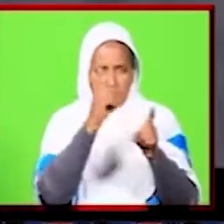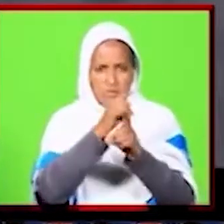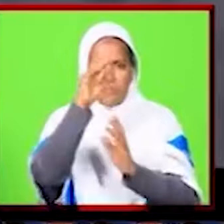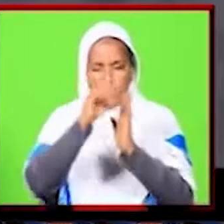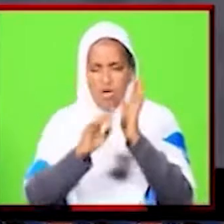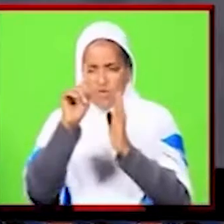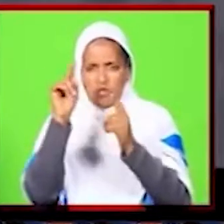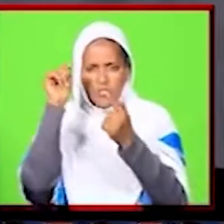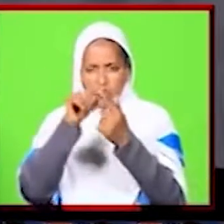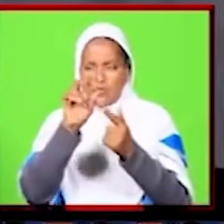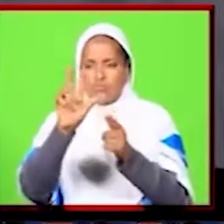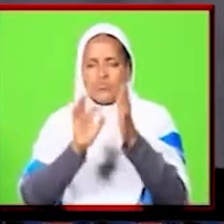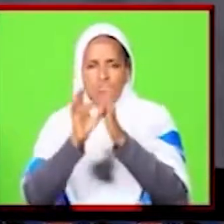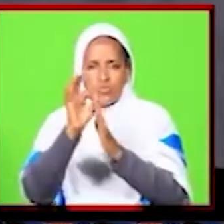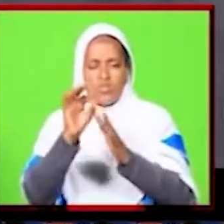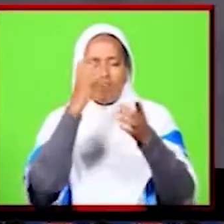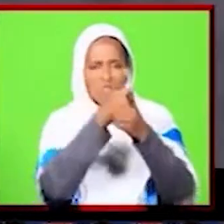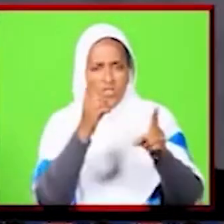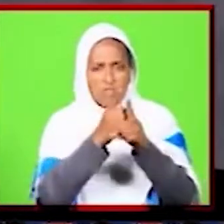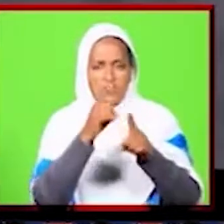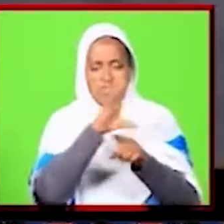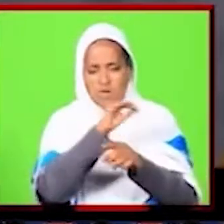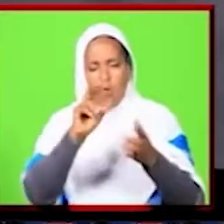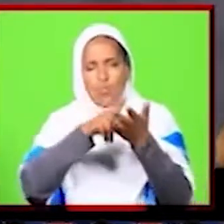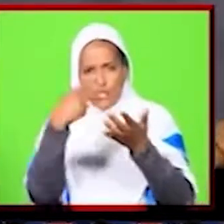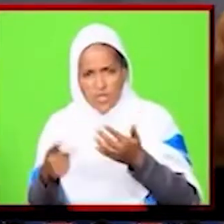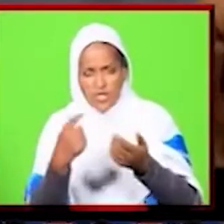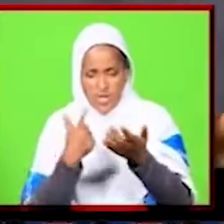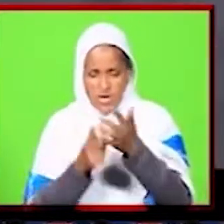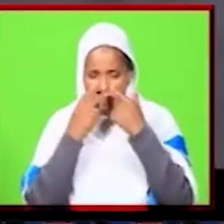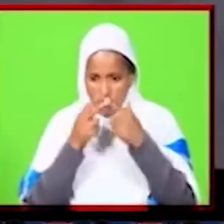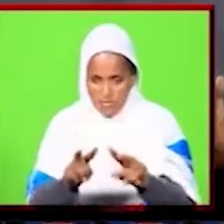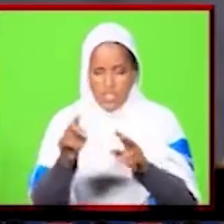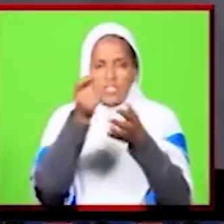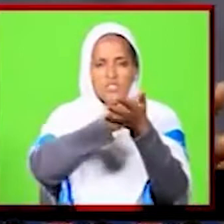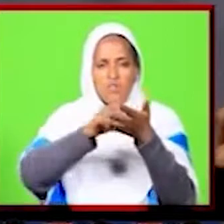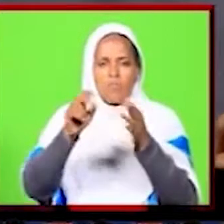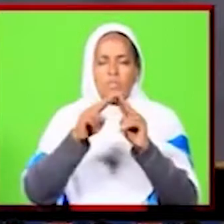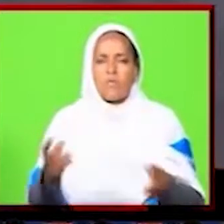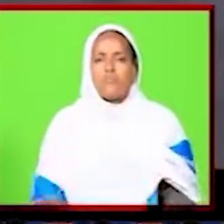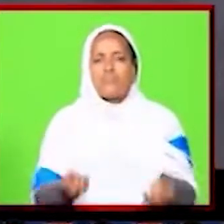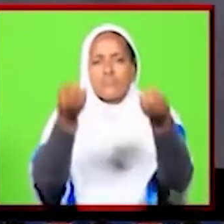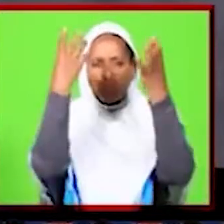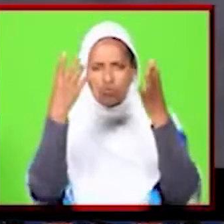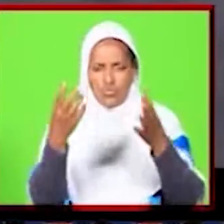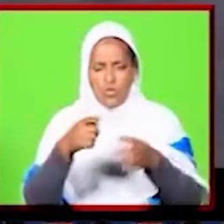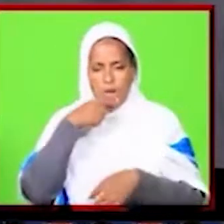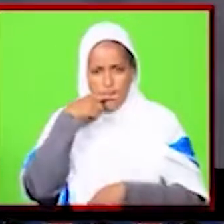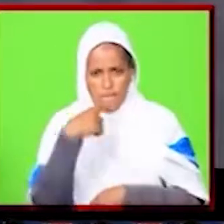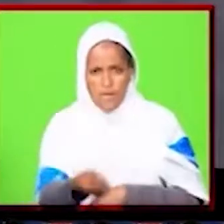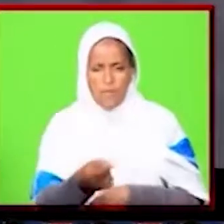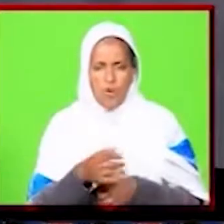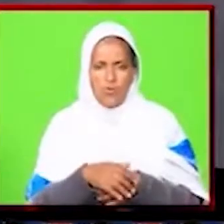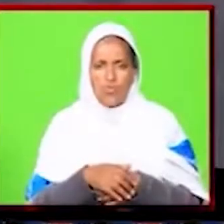ኦሪት ዘፍጥረት ላይ ያለው ከምዕራፍ 1 እስከ ቁጥር 3 ያለው ስለ ፍጥረት አፈጣጠርና ውድቀት ይህን በተመለከተ የተጻፈውን በጣም